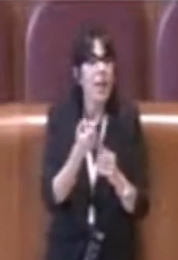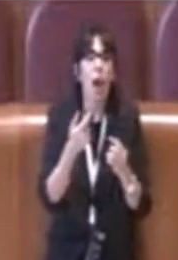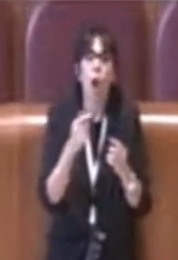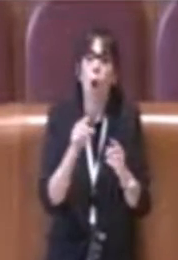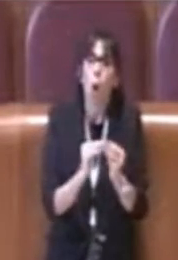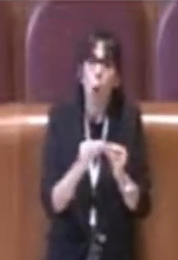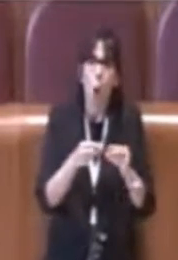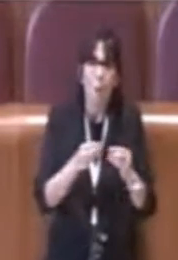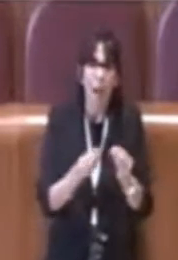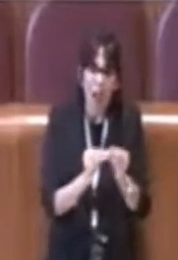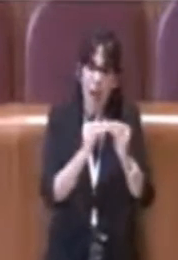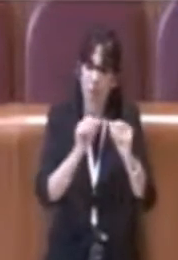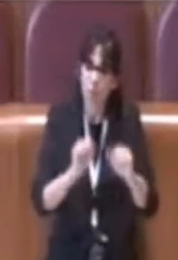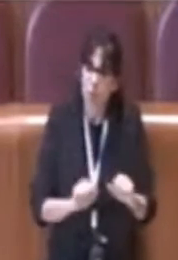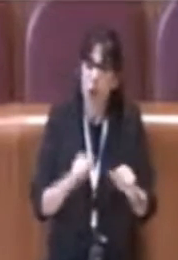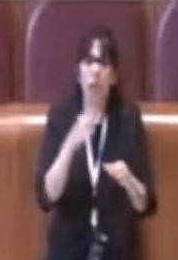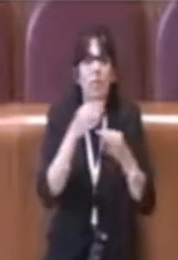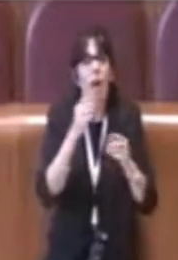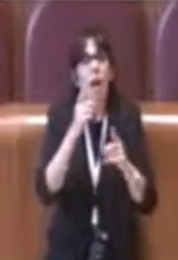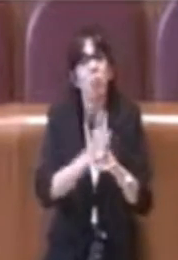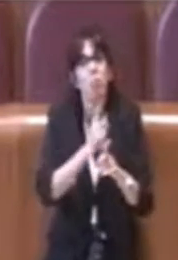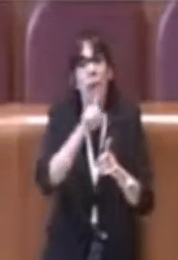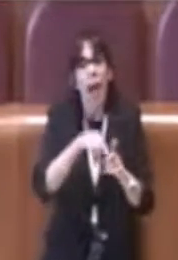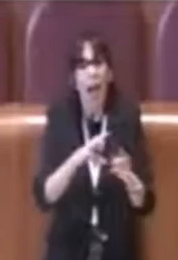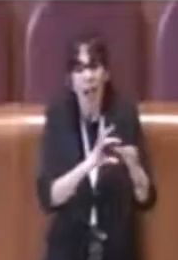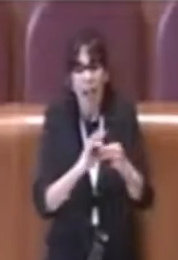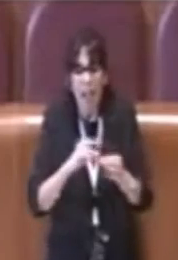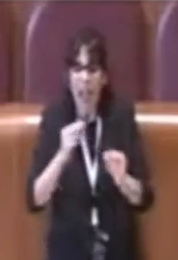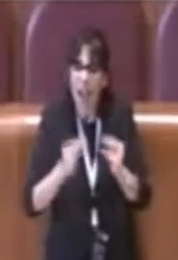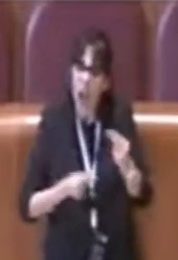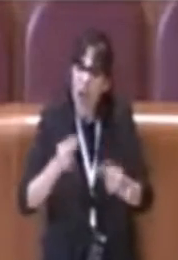anche ricalcolando tutti gli standard che da esso sono generati